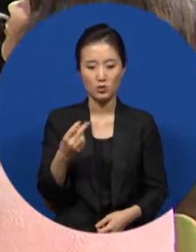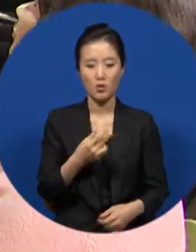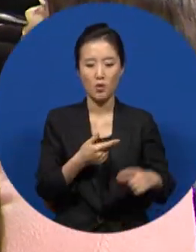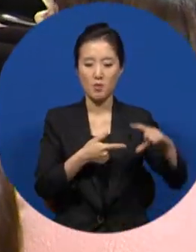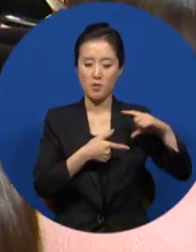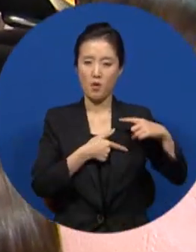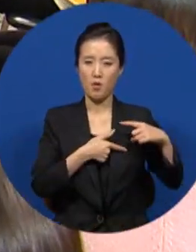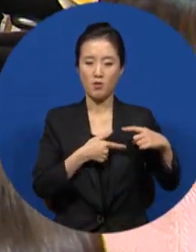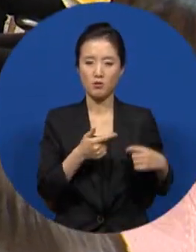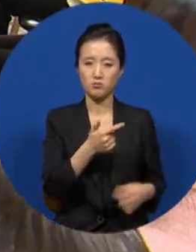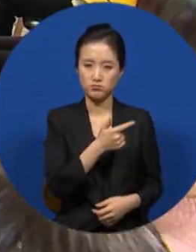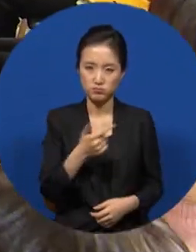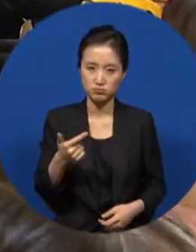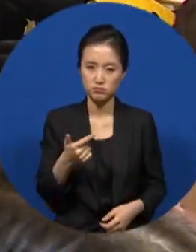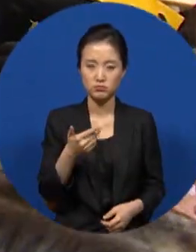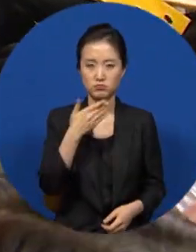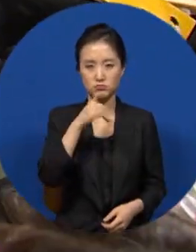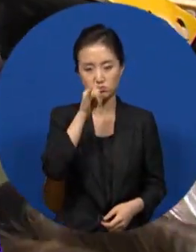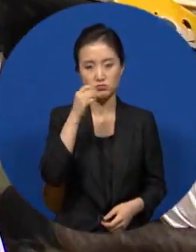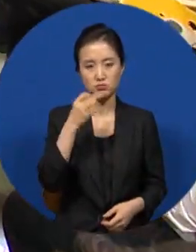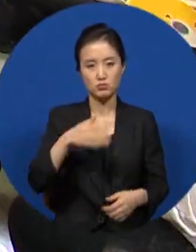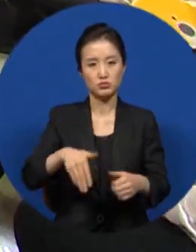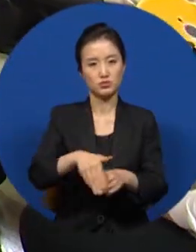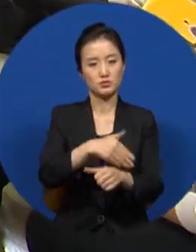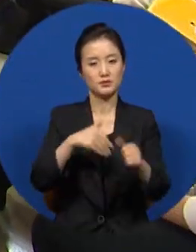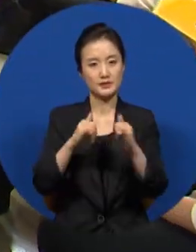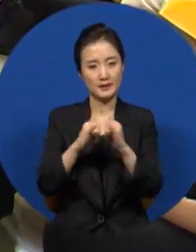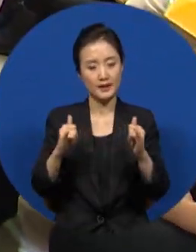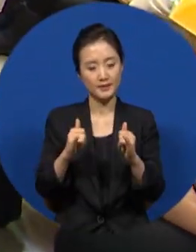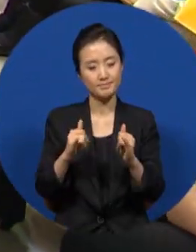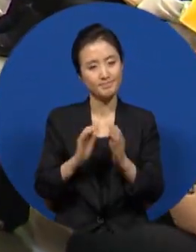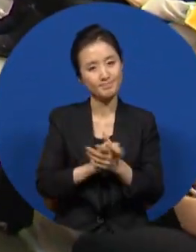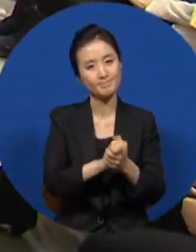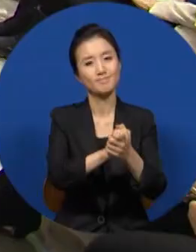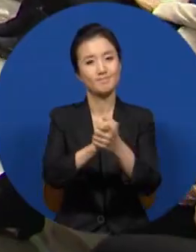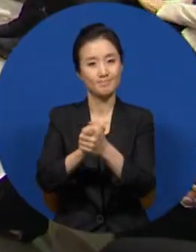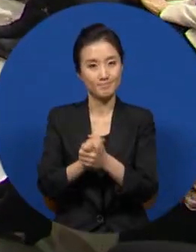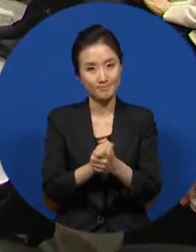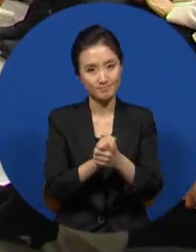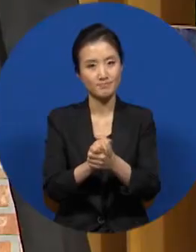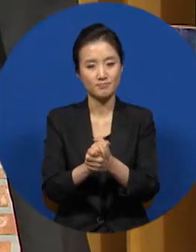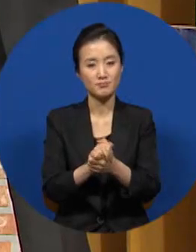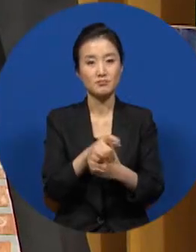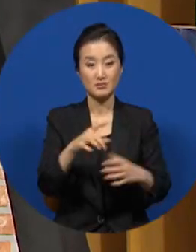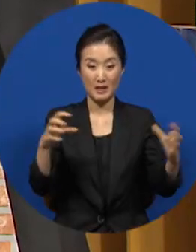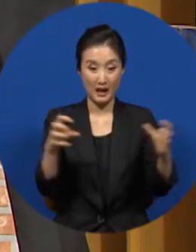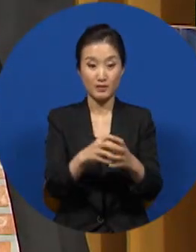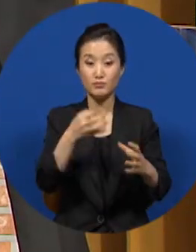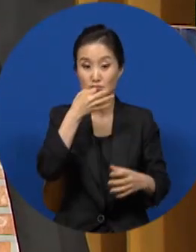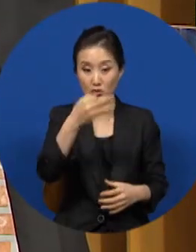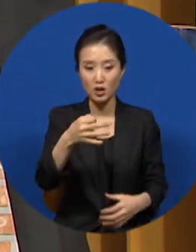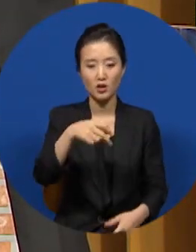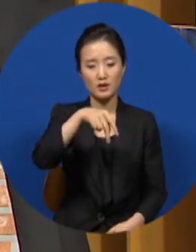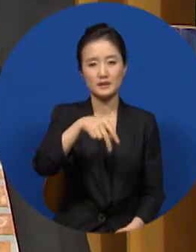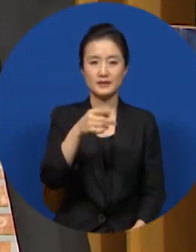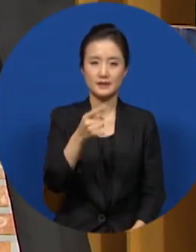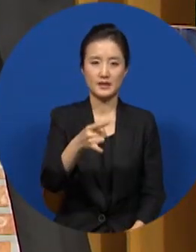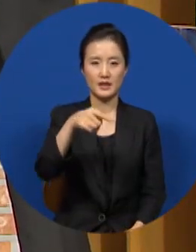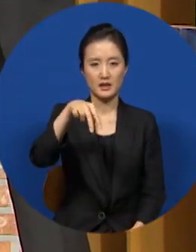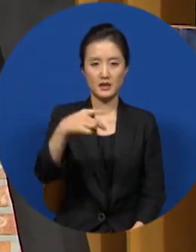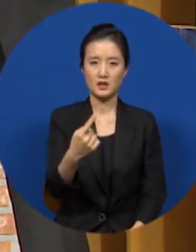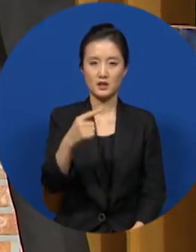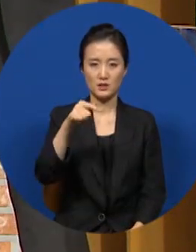또 가족을 포함해서 주변 사람들부터 사랑을 받으면은 또 세속적 가치라죠. 이런 세속적 가치가 있으면 한 해가 좀